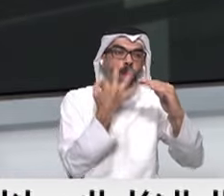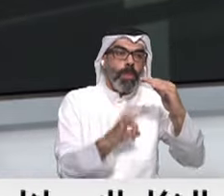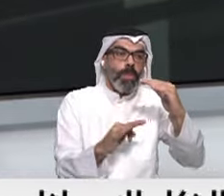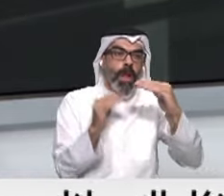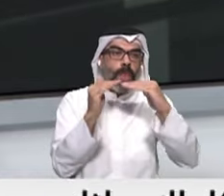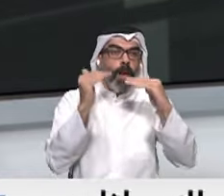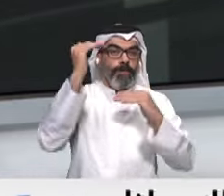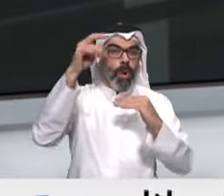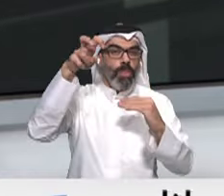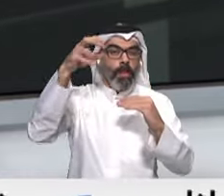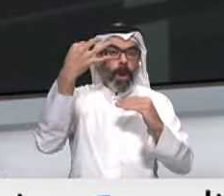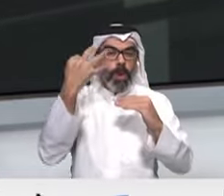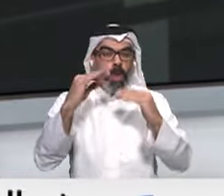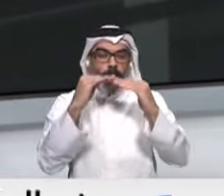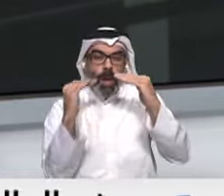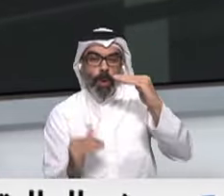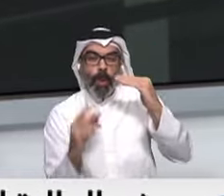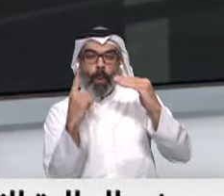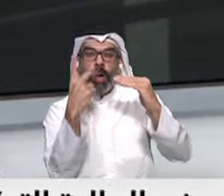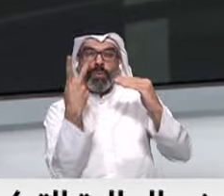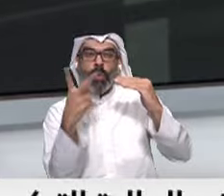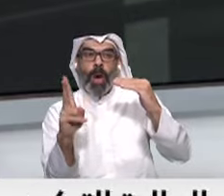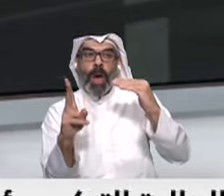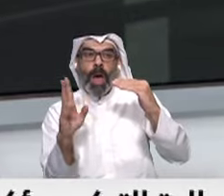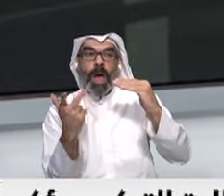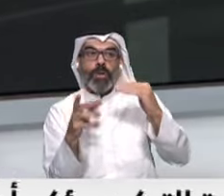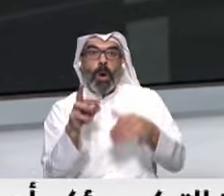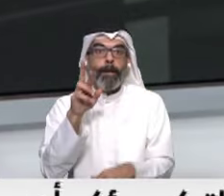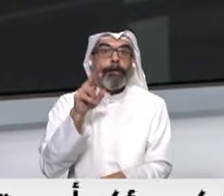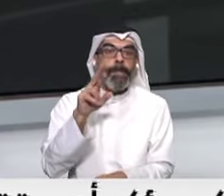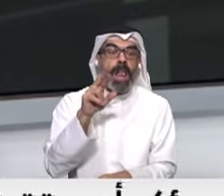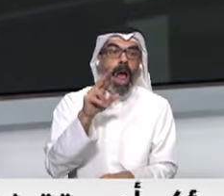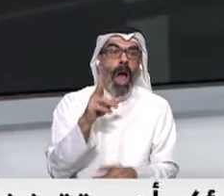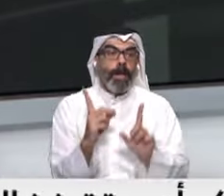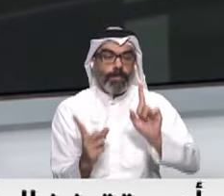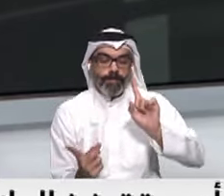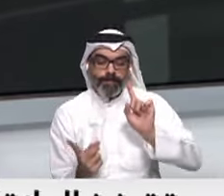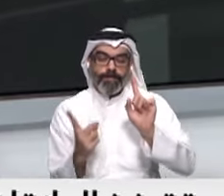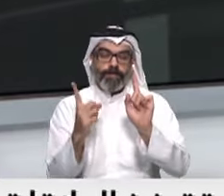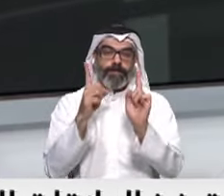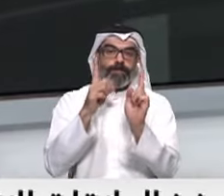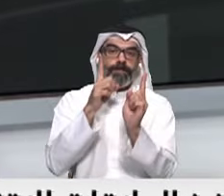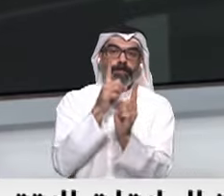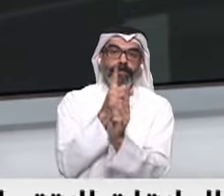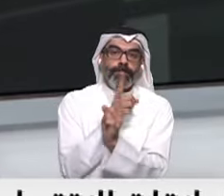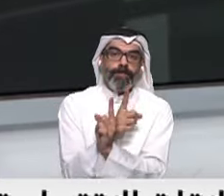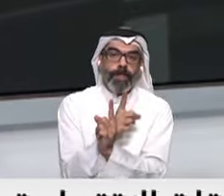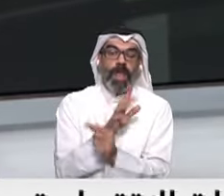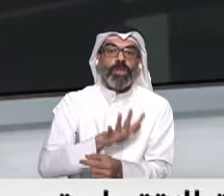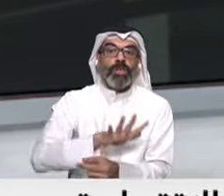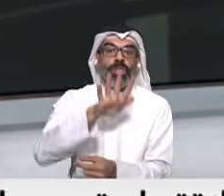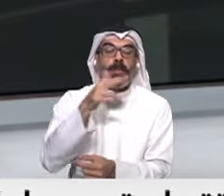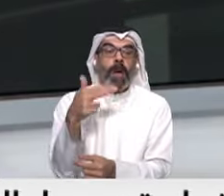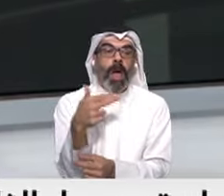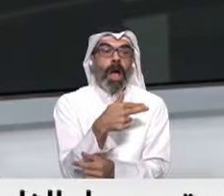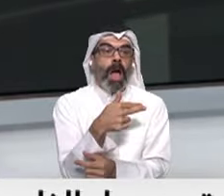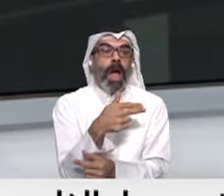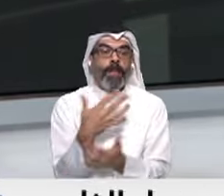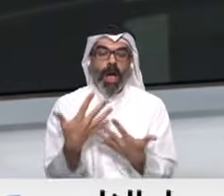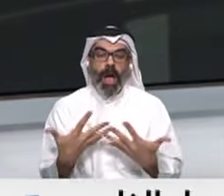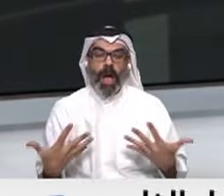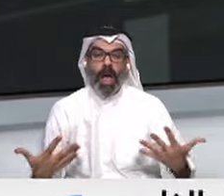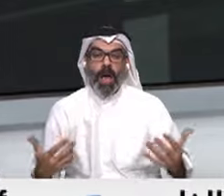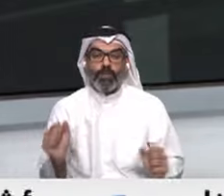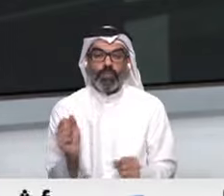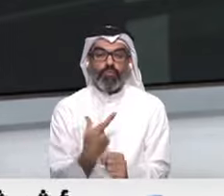38 درجه مئويه والصغرى 21 يوم الاحد باذن الله تدريجيا الهواء راح يقلب الى شمالي غربي ويكون خفيف الى معتدل السرعه